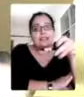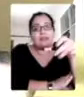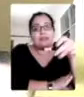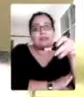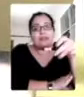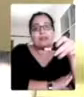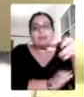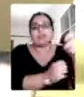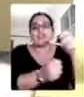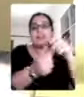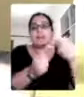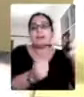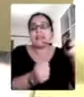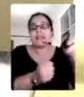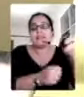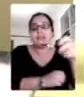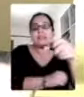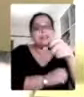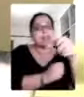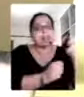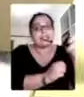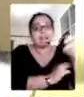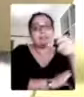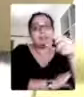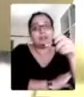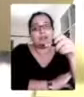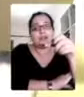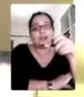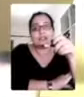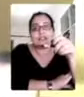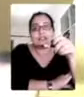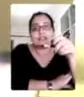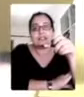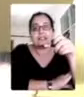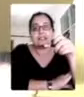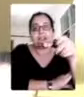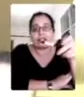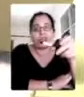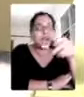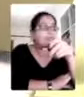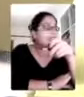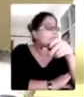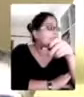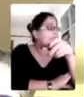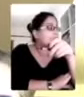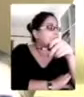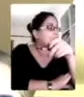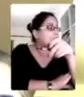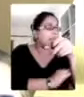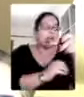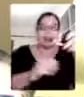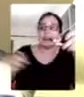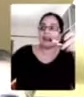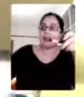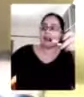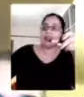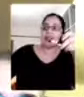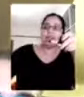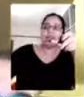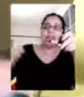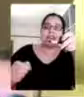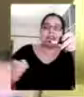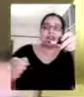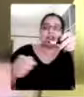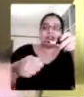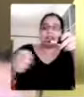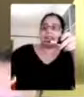yaktığını devamlı olarak görmedim. O çakma eylemi ne kadar karizmatik olursa olsun insanı sinir ediyor. Size geçenlerde söylemiştim ya. Hani bir